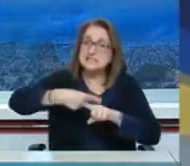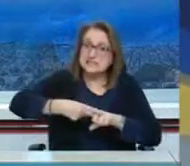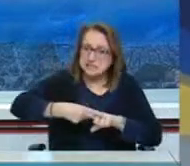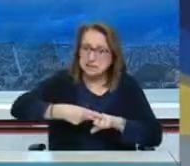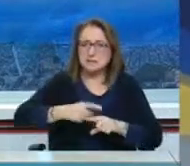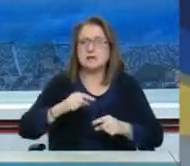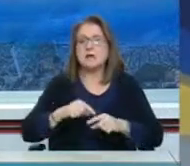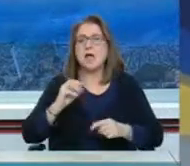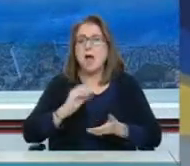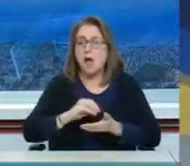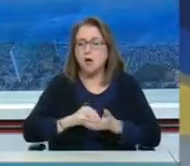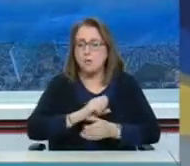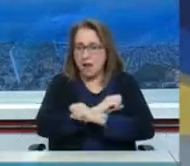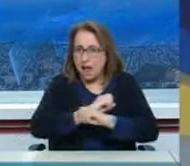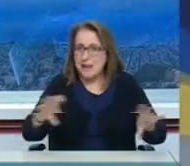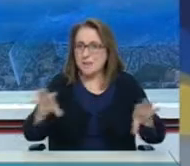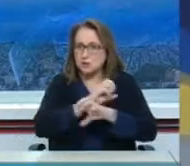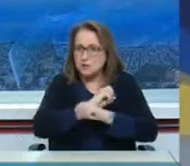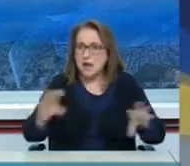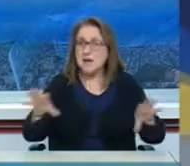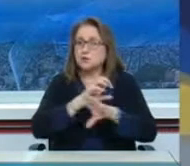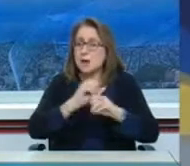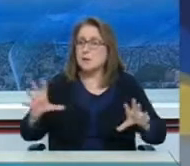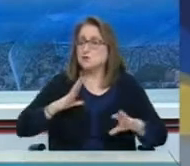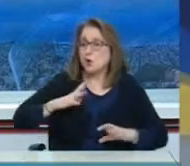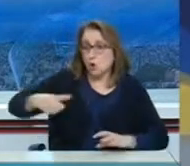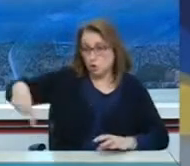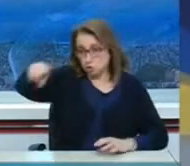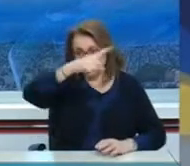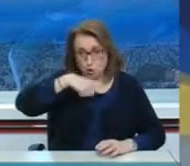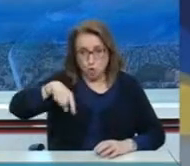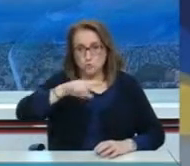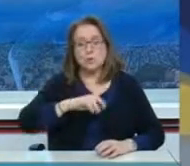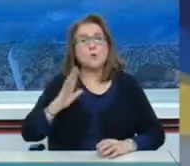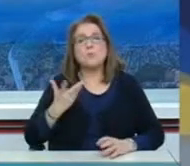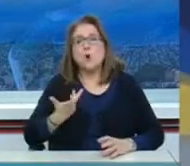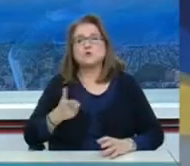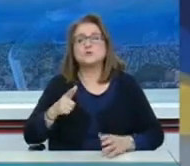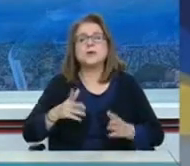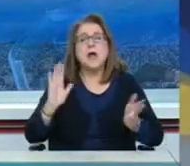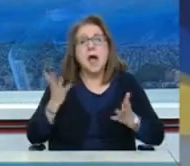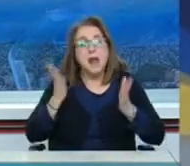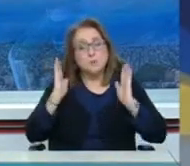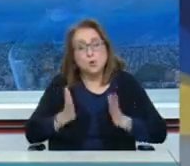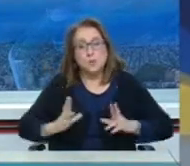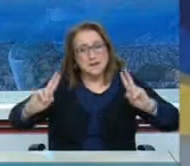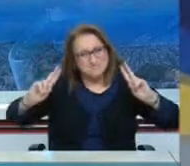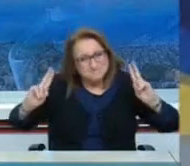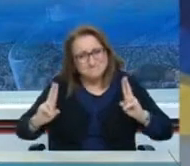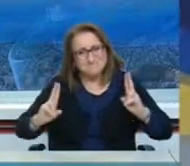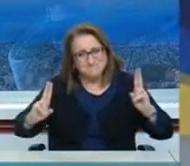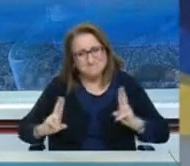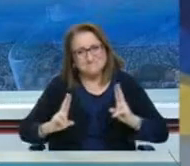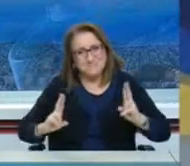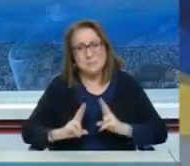την κατεύθυνση ενημέρωσης των πολιτών για τη δυνατότητα μείωσης της απευθείας και άμεσης